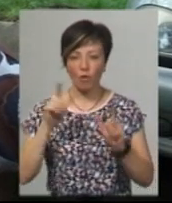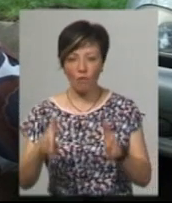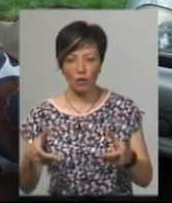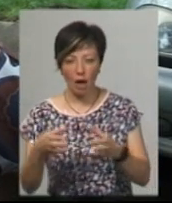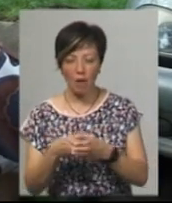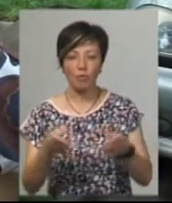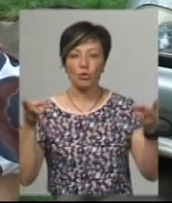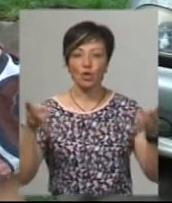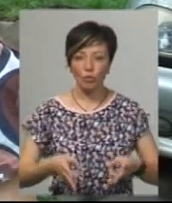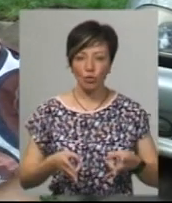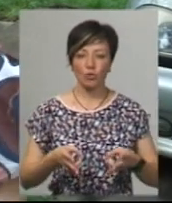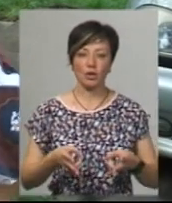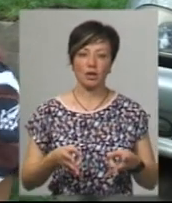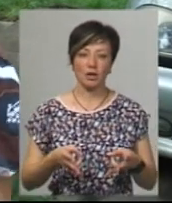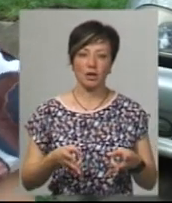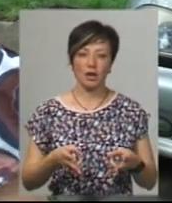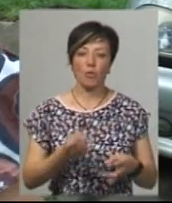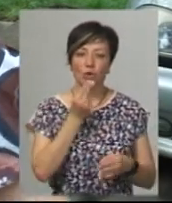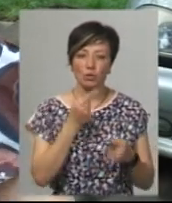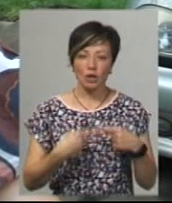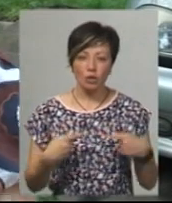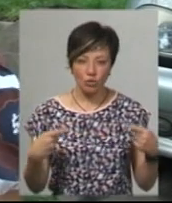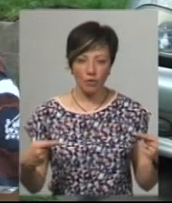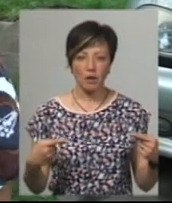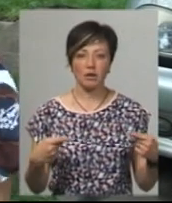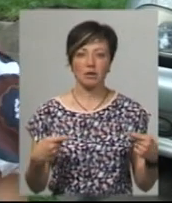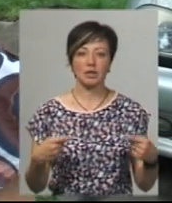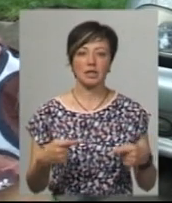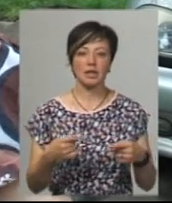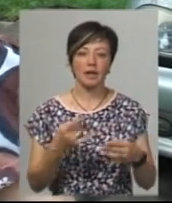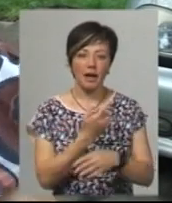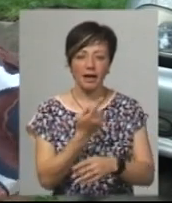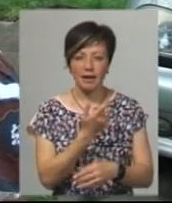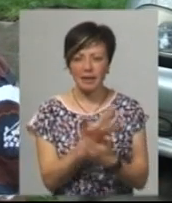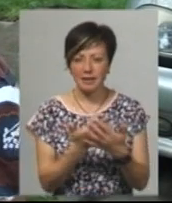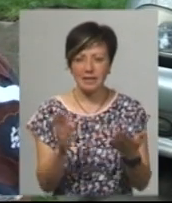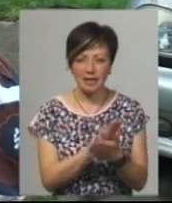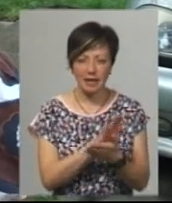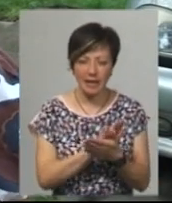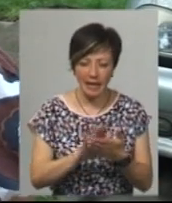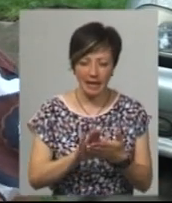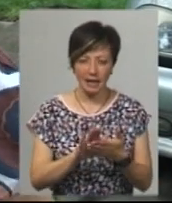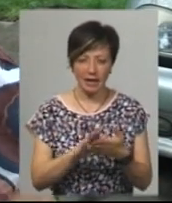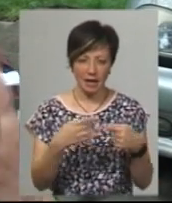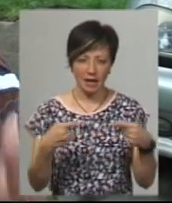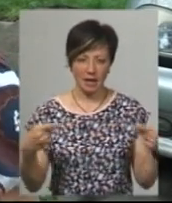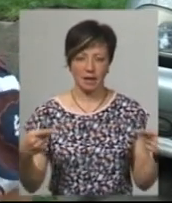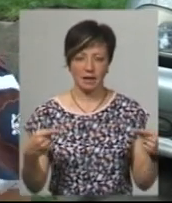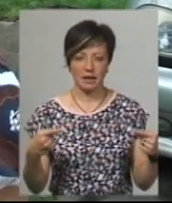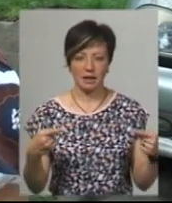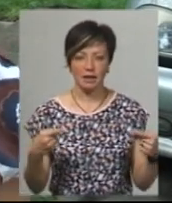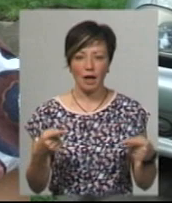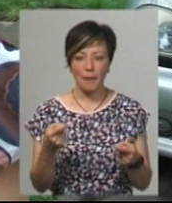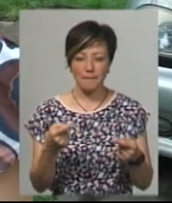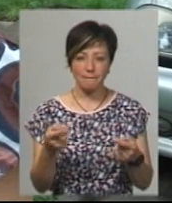армії потребує як і продукти харчування, так і засоби гігієни, і